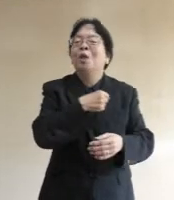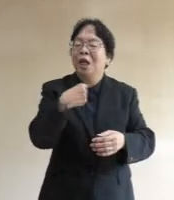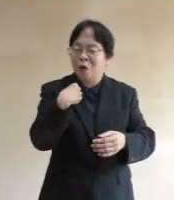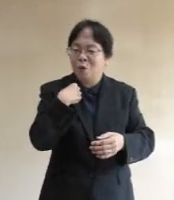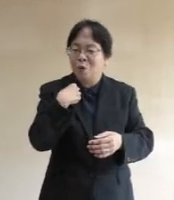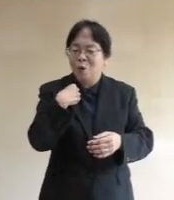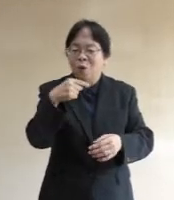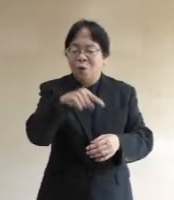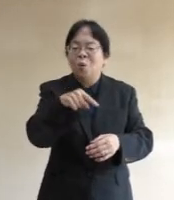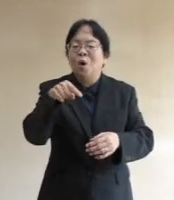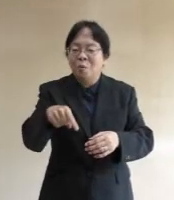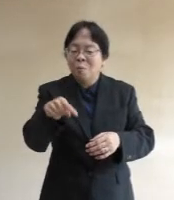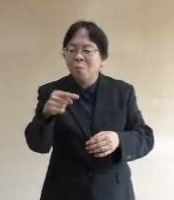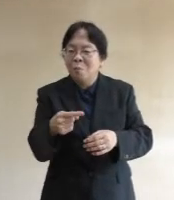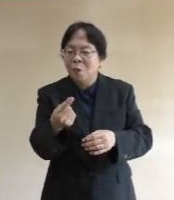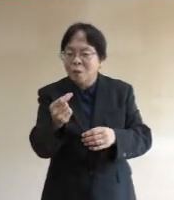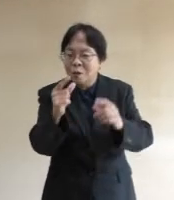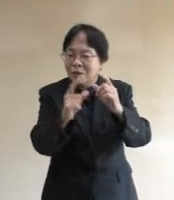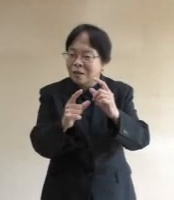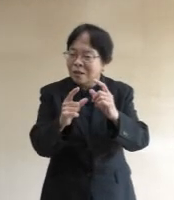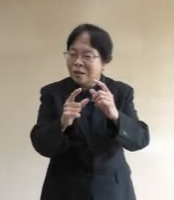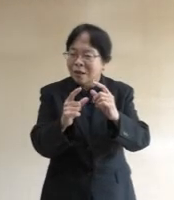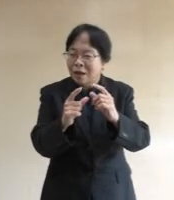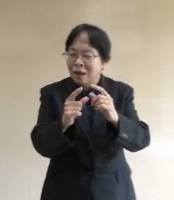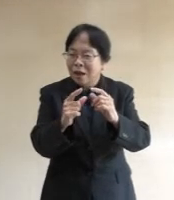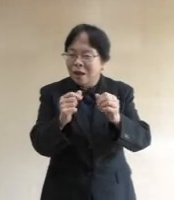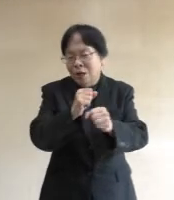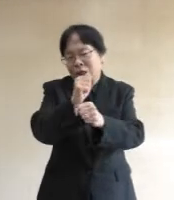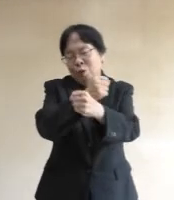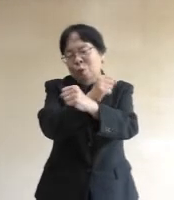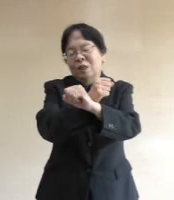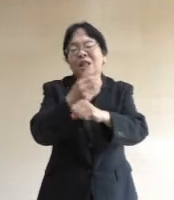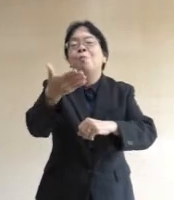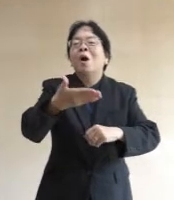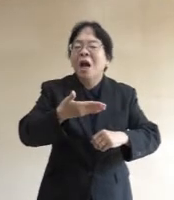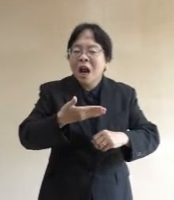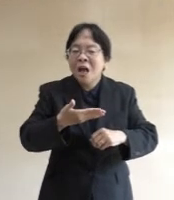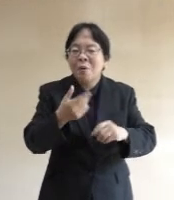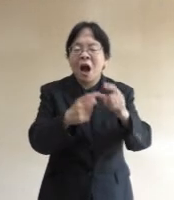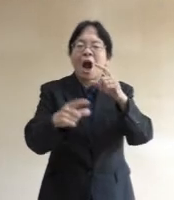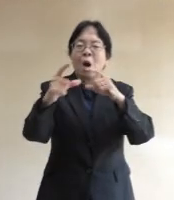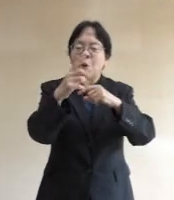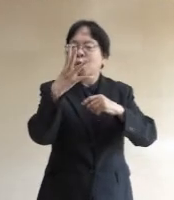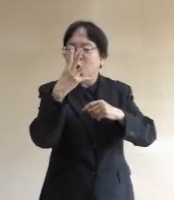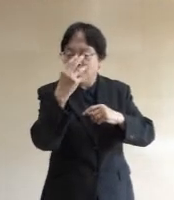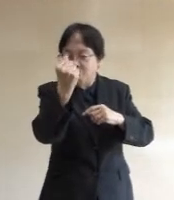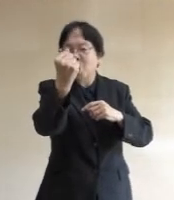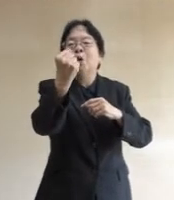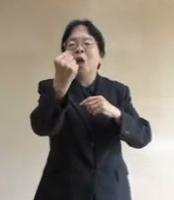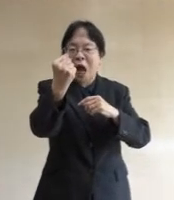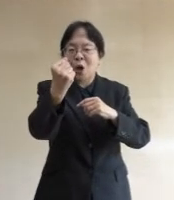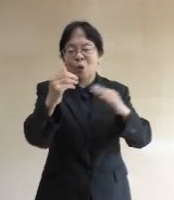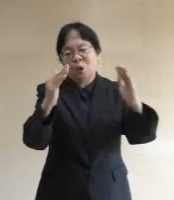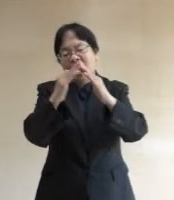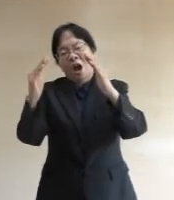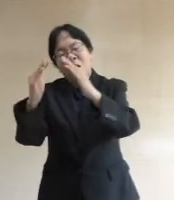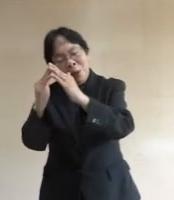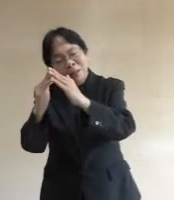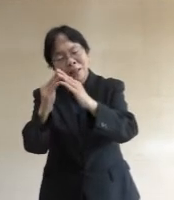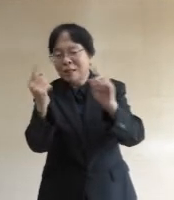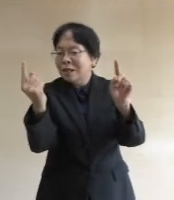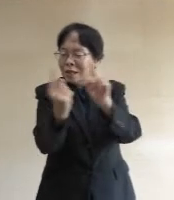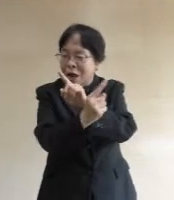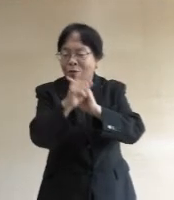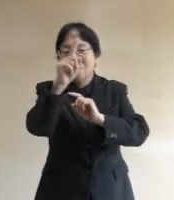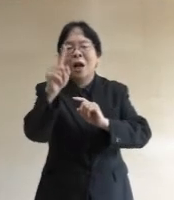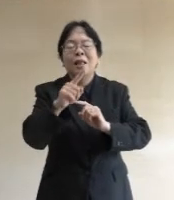をもう少しこう作っていただければこれはもっと魅力のある都市になるかなという気がして